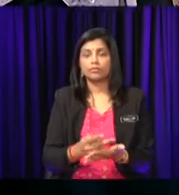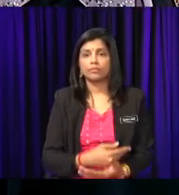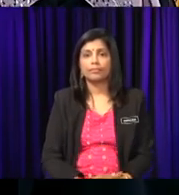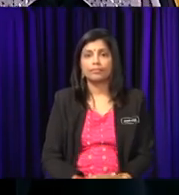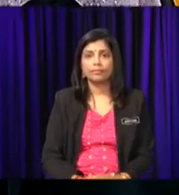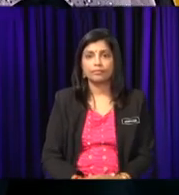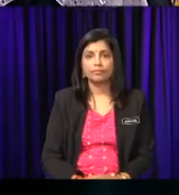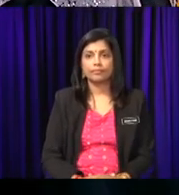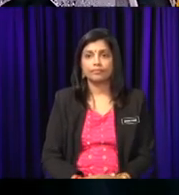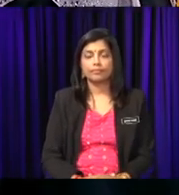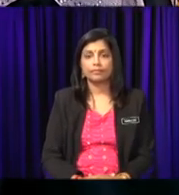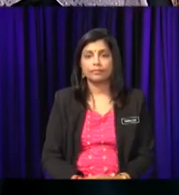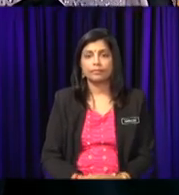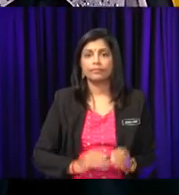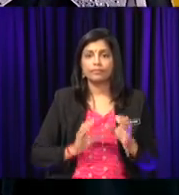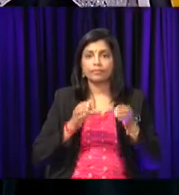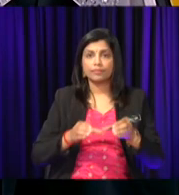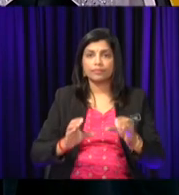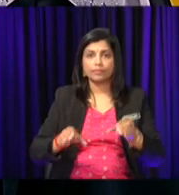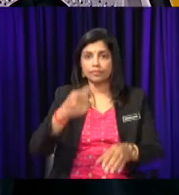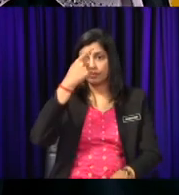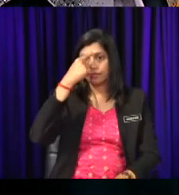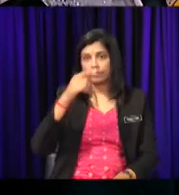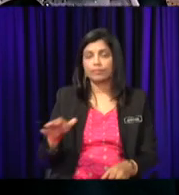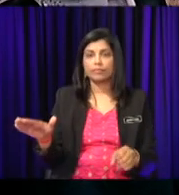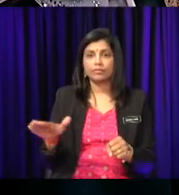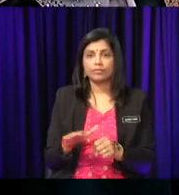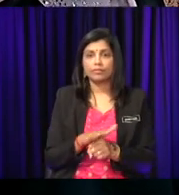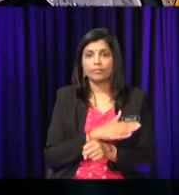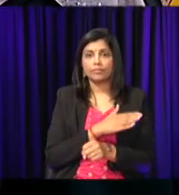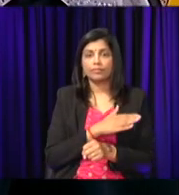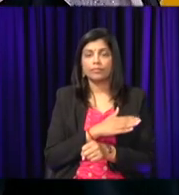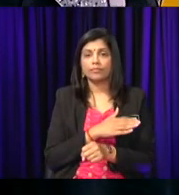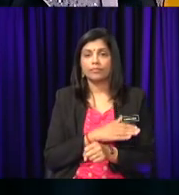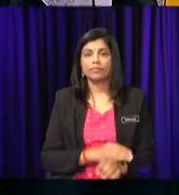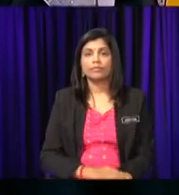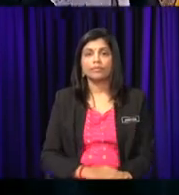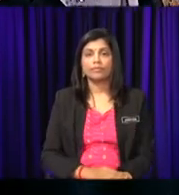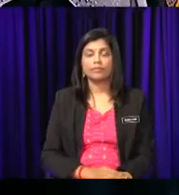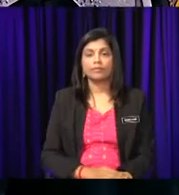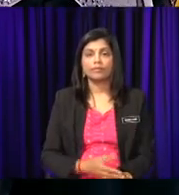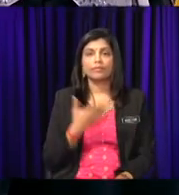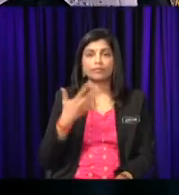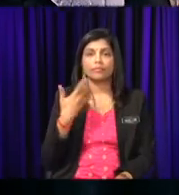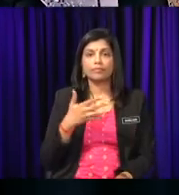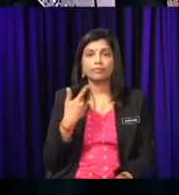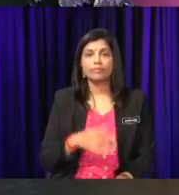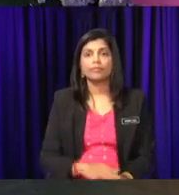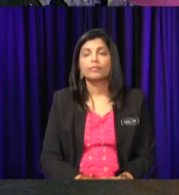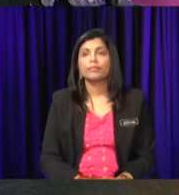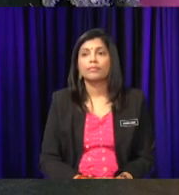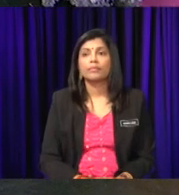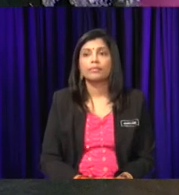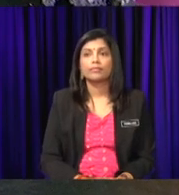untuk mengatasi cuaca panas yang melampau oke Saya suka jawaban Fizi